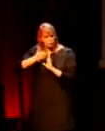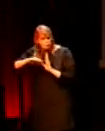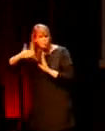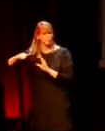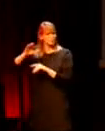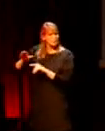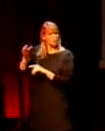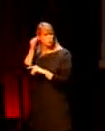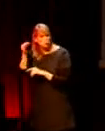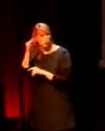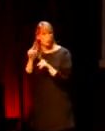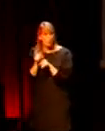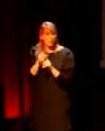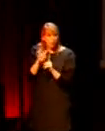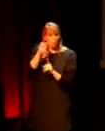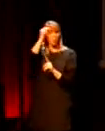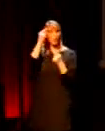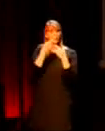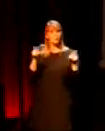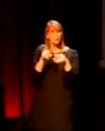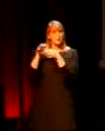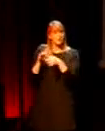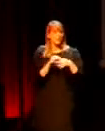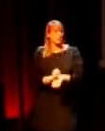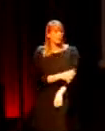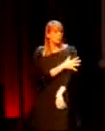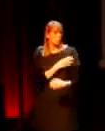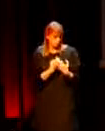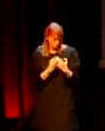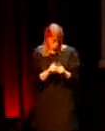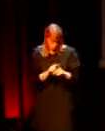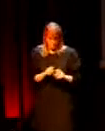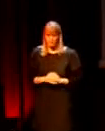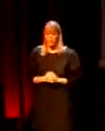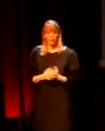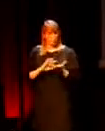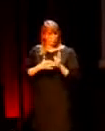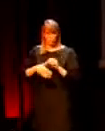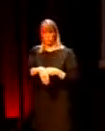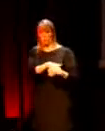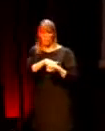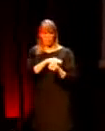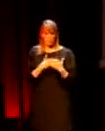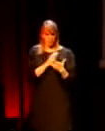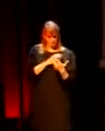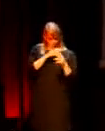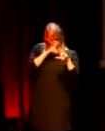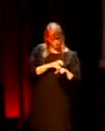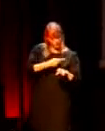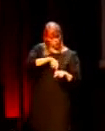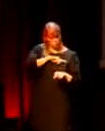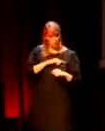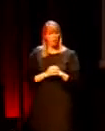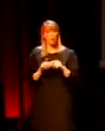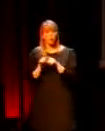faut percevoir la musique, y attacher des émotions éventuellement. Voilà, donc c'est tout cela qu'on essaye de comprendre. Il y a le lien avec